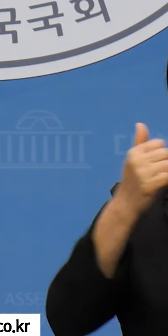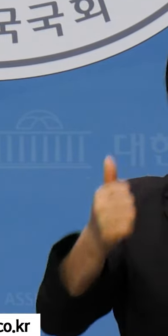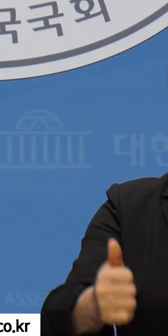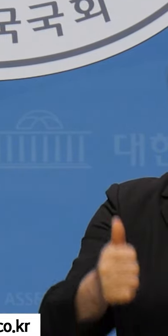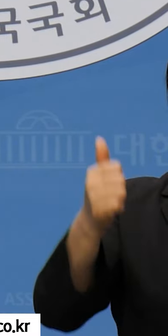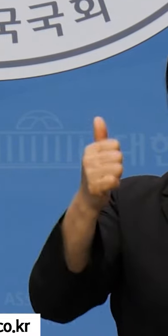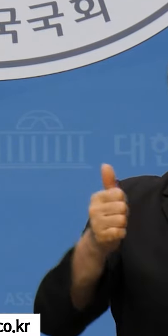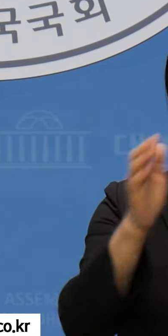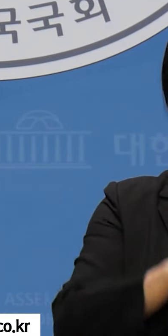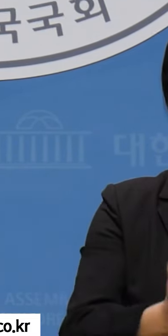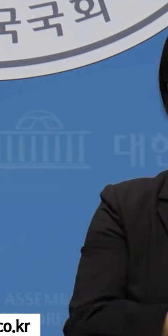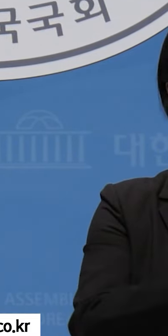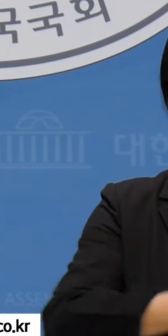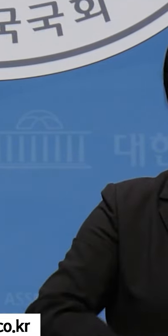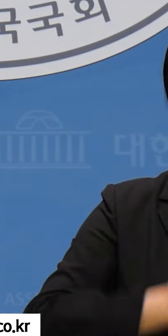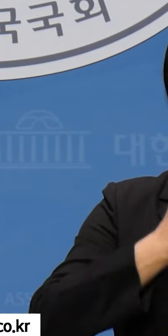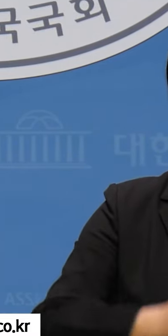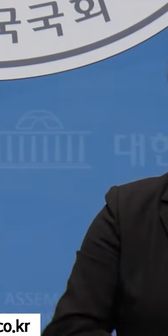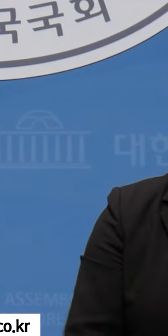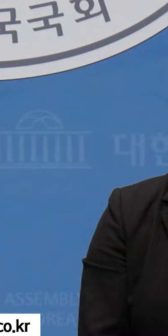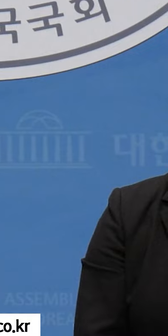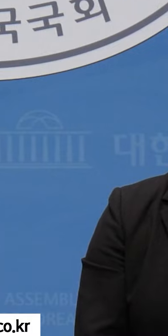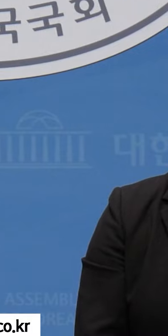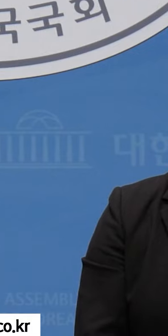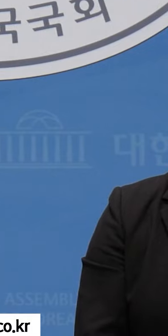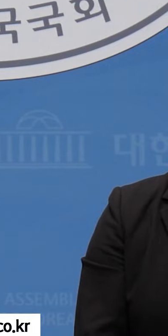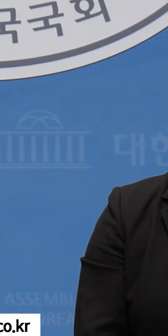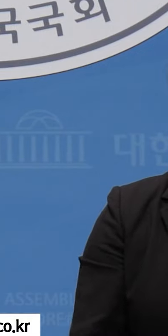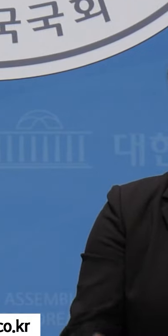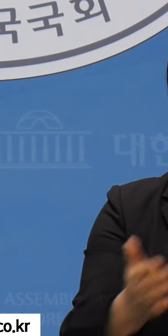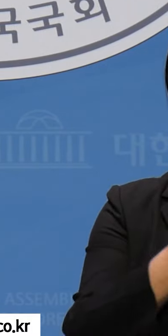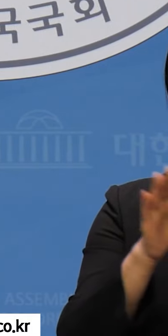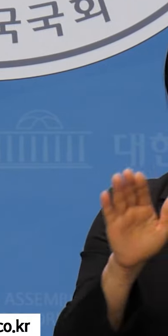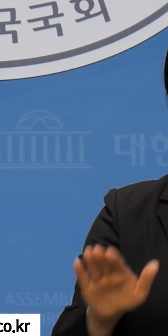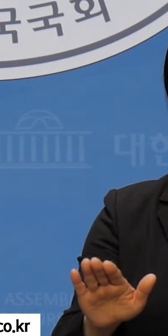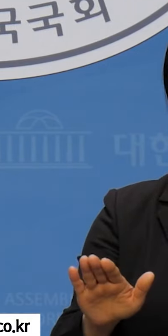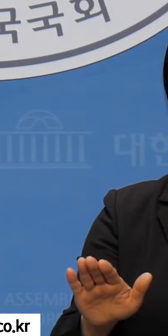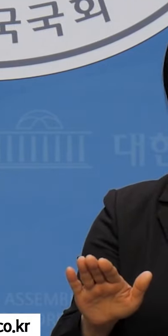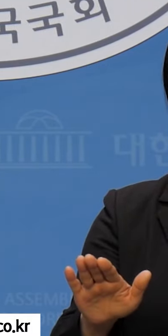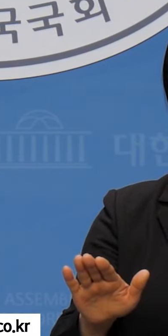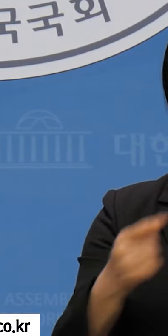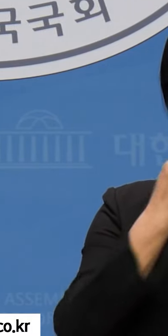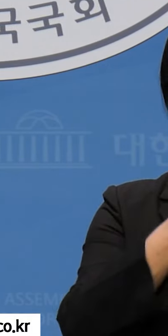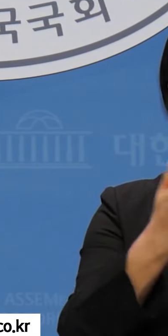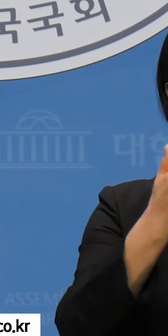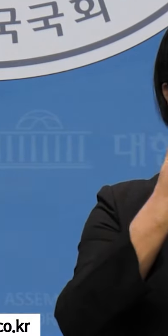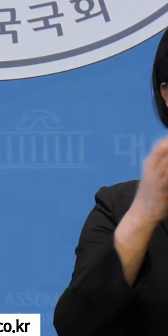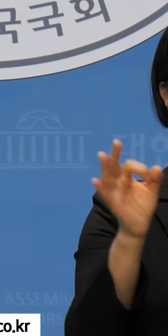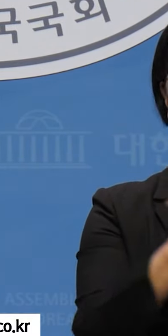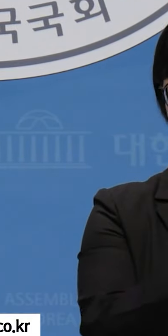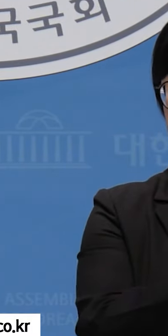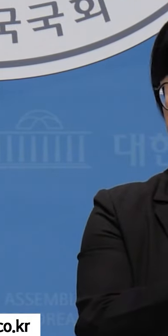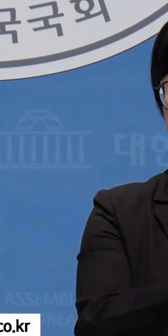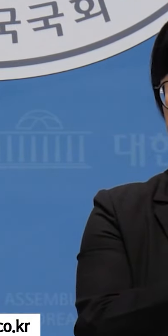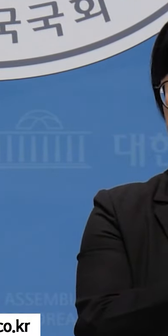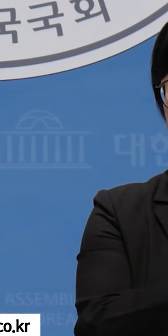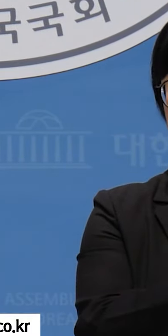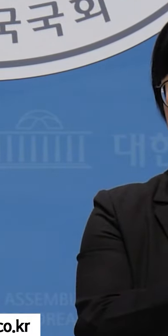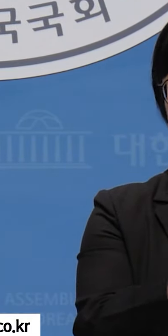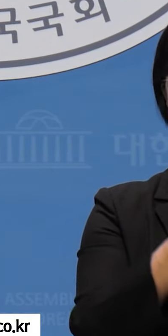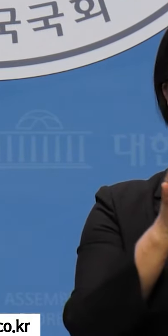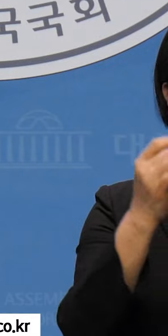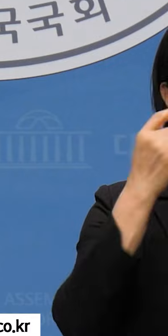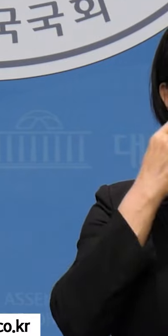경선과 공천에 분노하고 있습니다. 그래서 저는 오늘 민주가 사라진